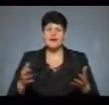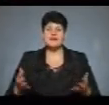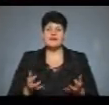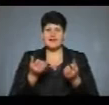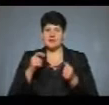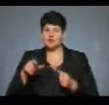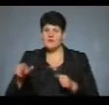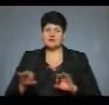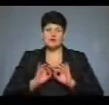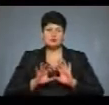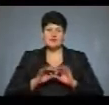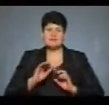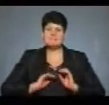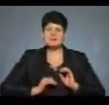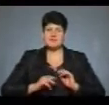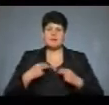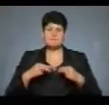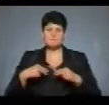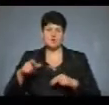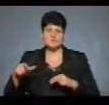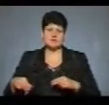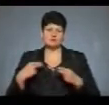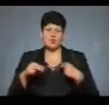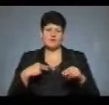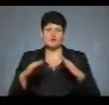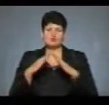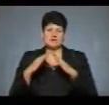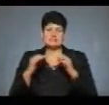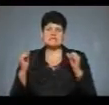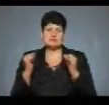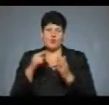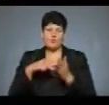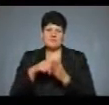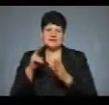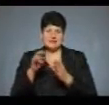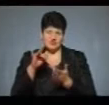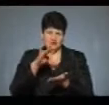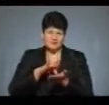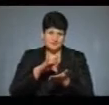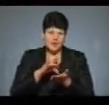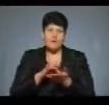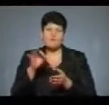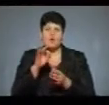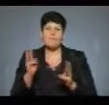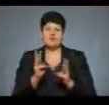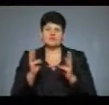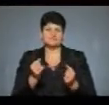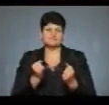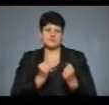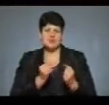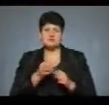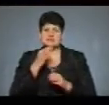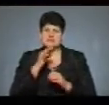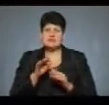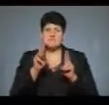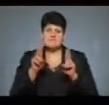Рятувальники розповіли підприємцям та продавцям торгових будиночків зимового містечка про пожежну безпеку. Представники поліції розказали про